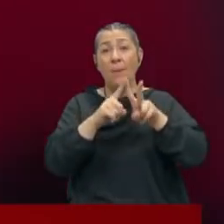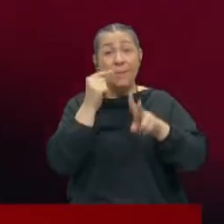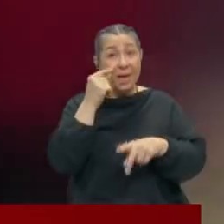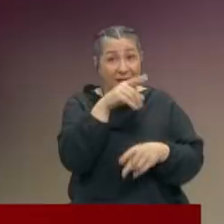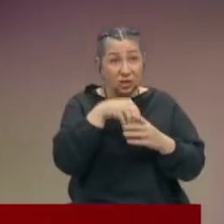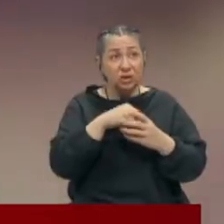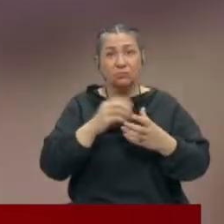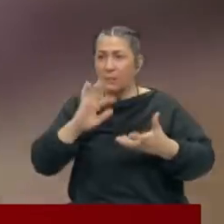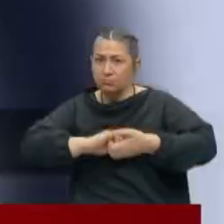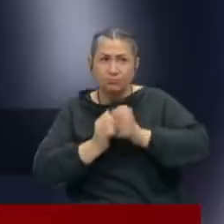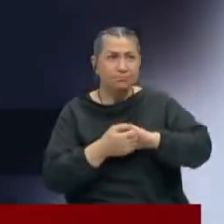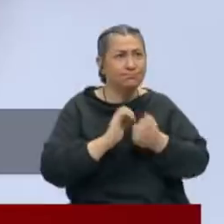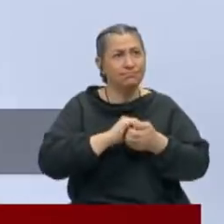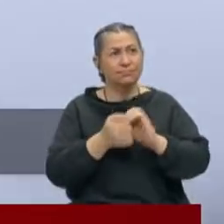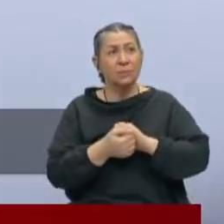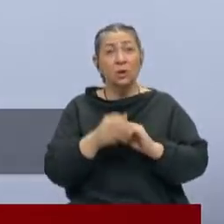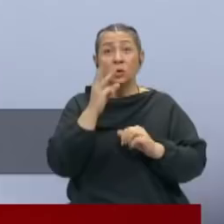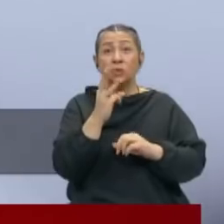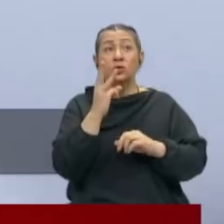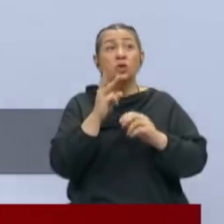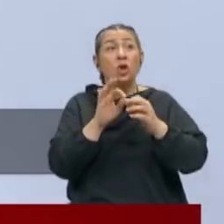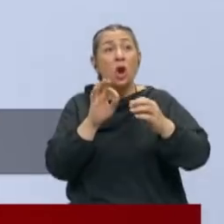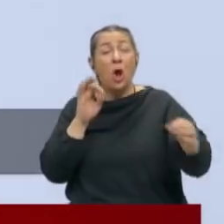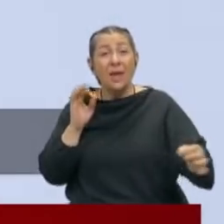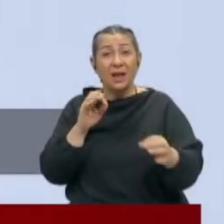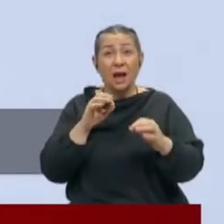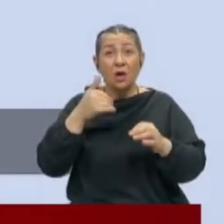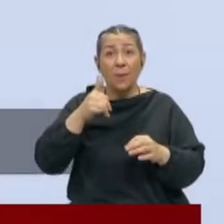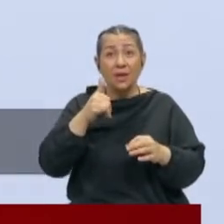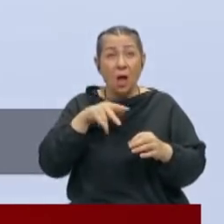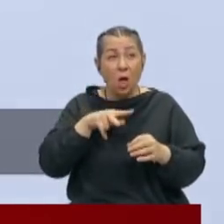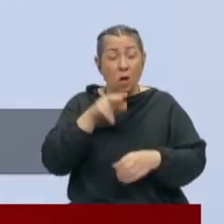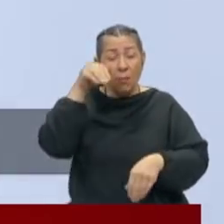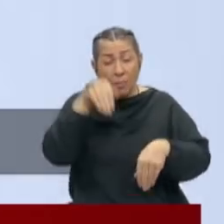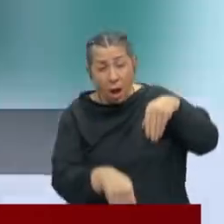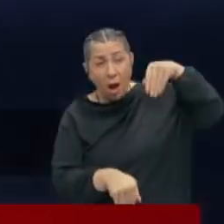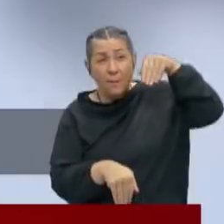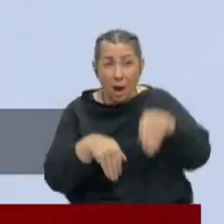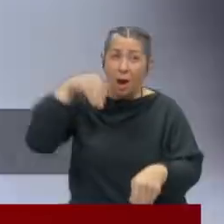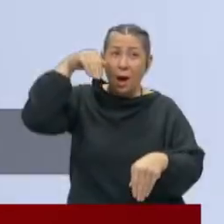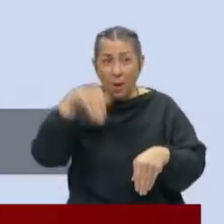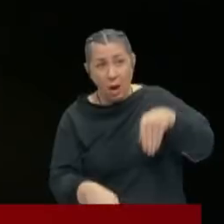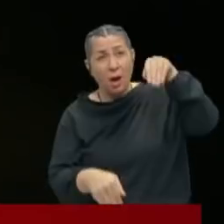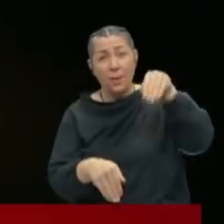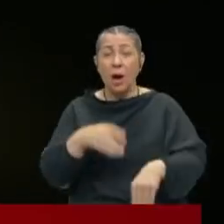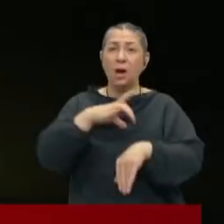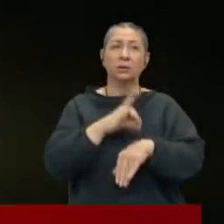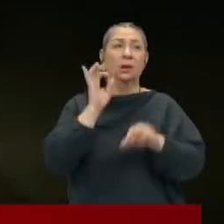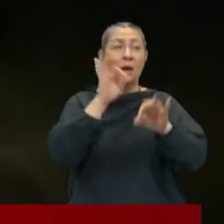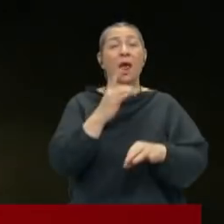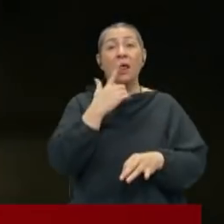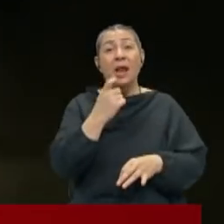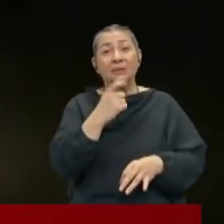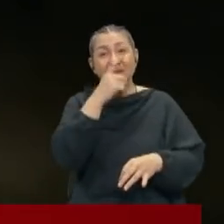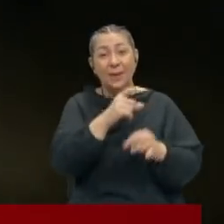için seferberdi. 1,5 kilometre yolu zorlukları aşa aşa jandarmamız hastaya ulaşmaya çalışıyor. Elazığ'ın